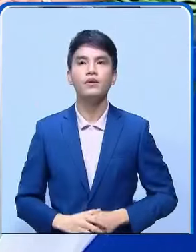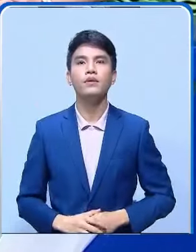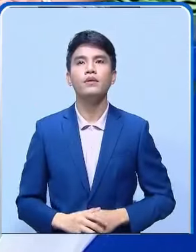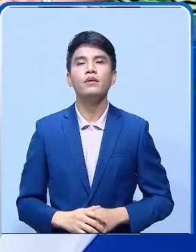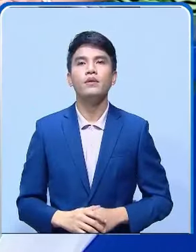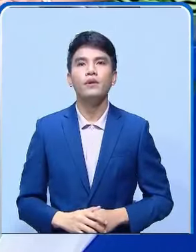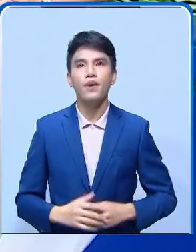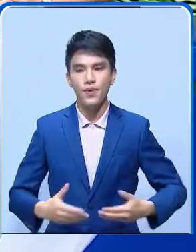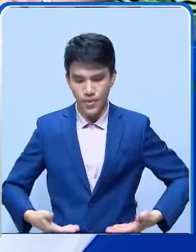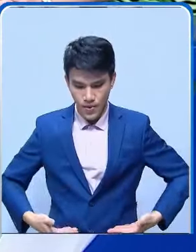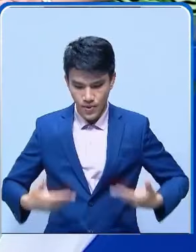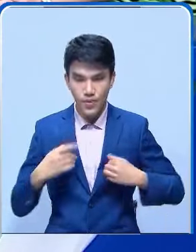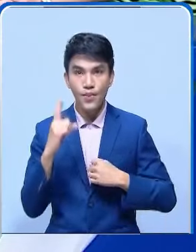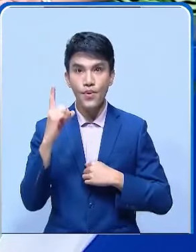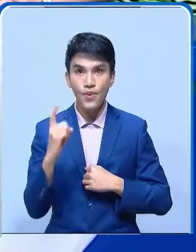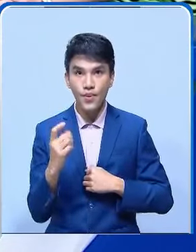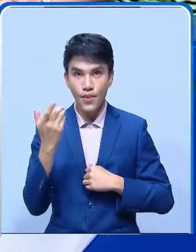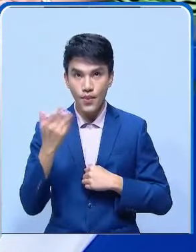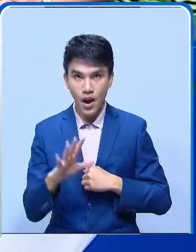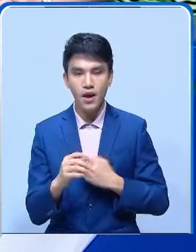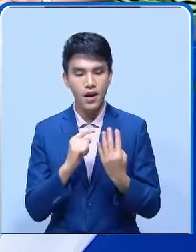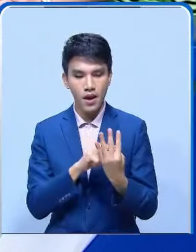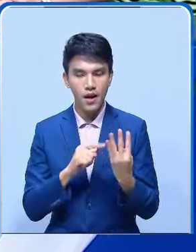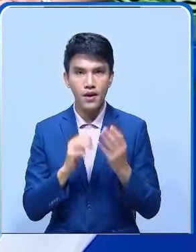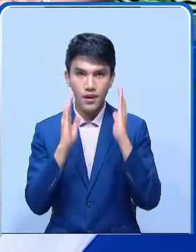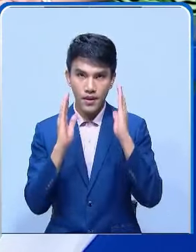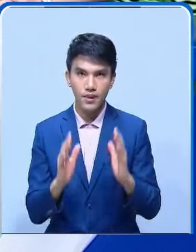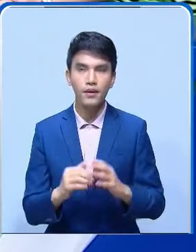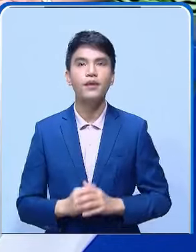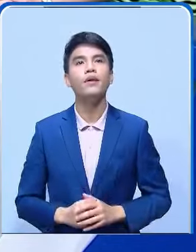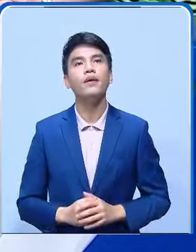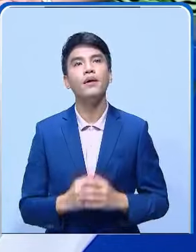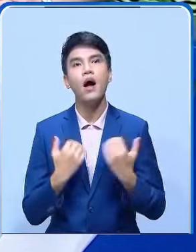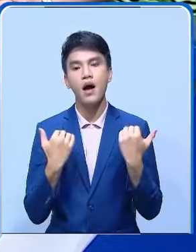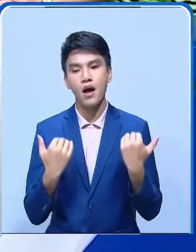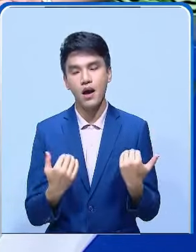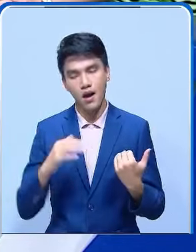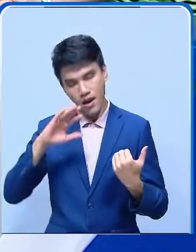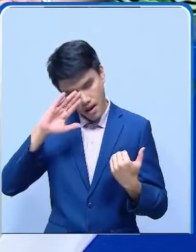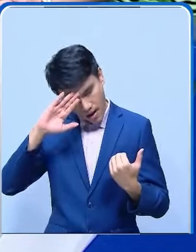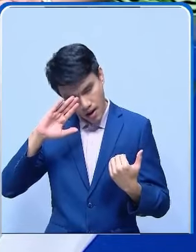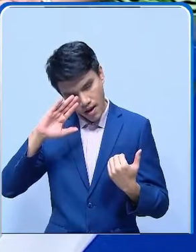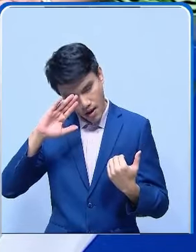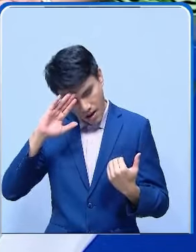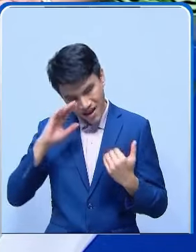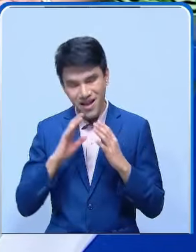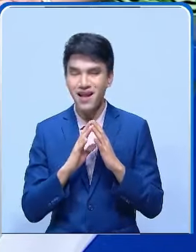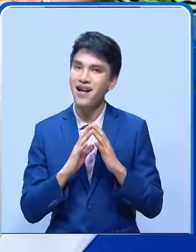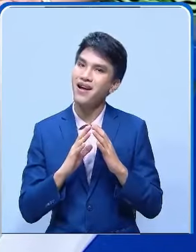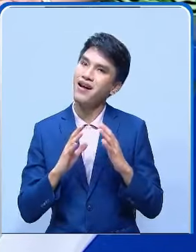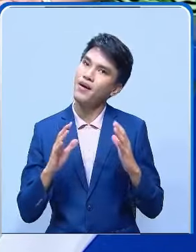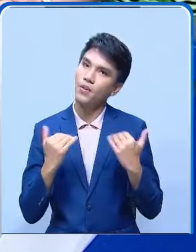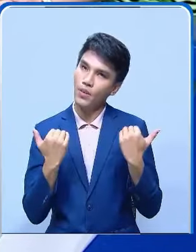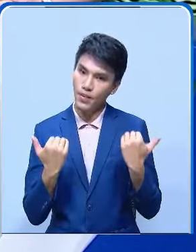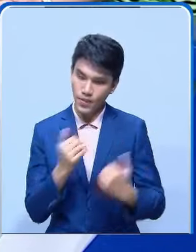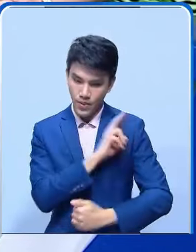ชีวิตที่สูญเสียไปทุกชีวิตจนถึงขณะนี้ 4ชีวิตค่ะแล้วก็ยังมีคนที่เจ็บป่วยปางตายอีกหลายคนรักษาอยู่